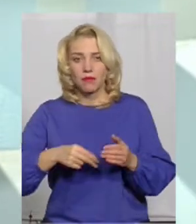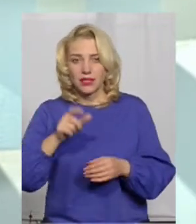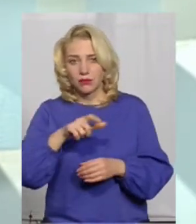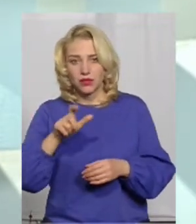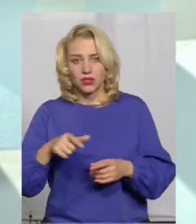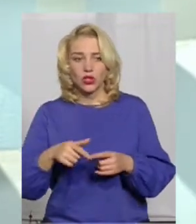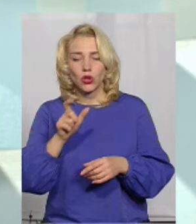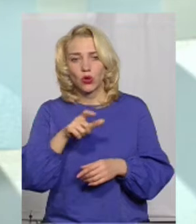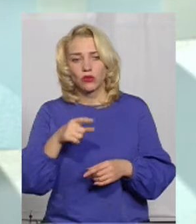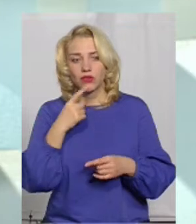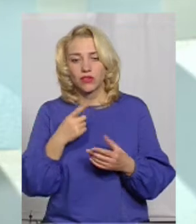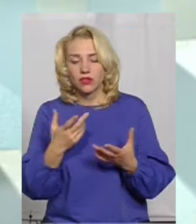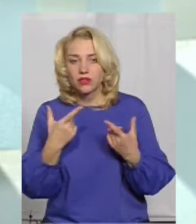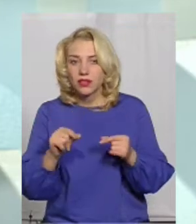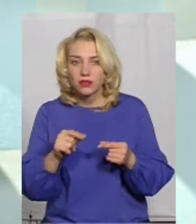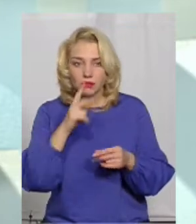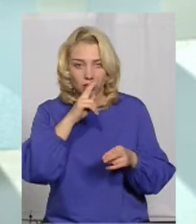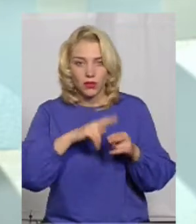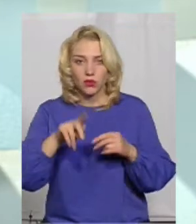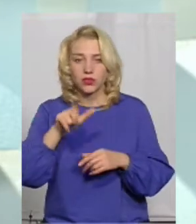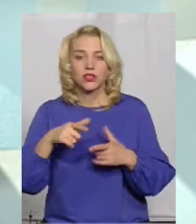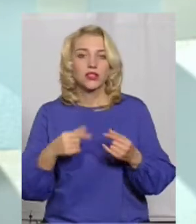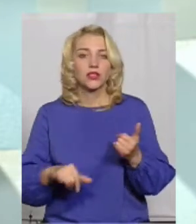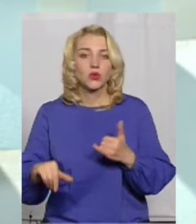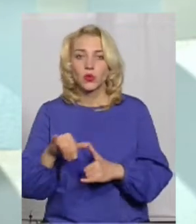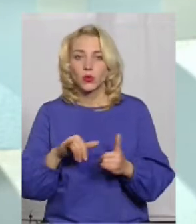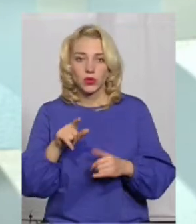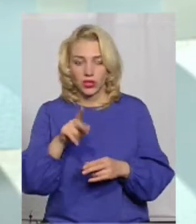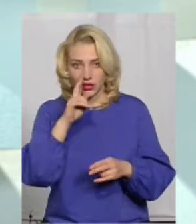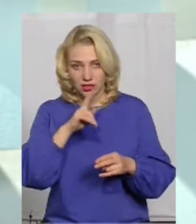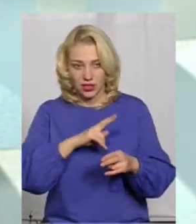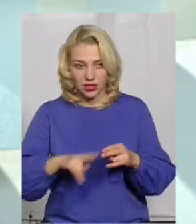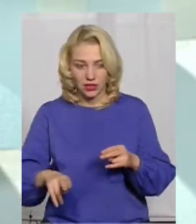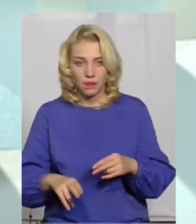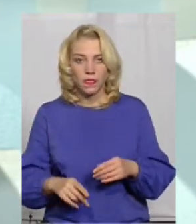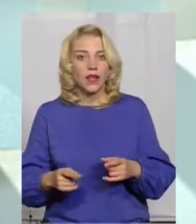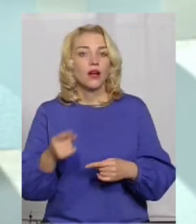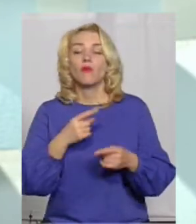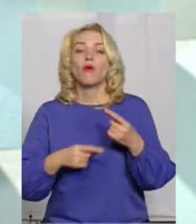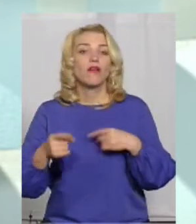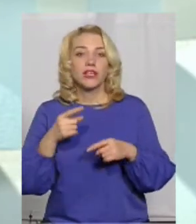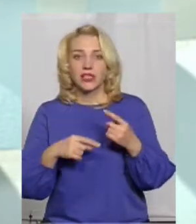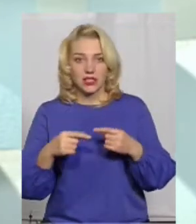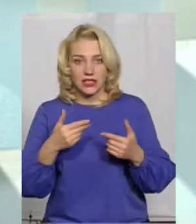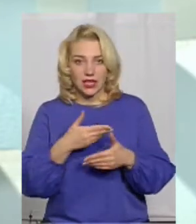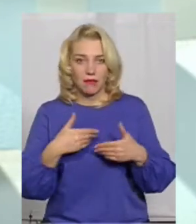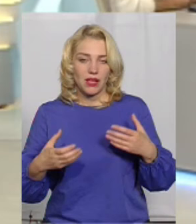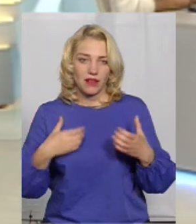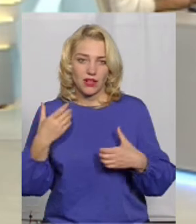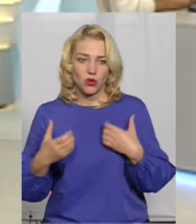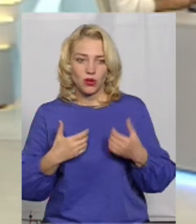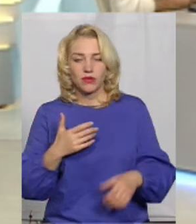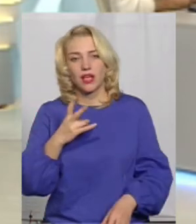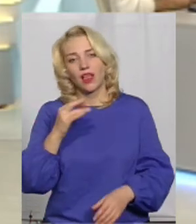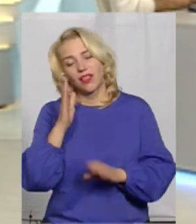рознесуть твій дірик. Ти скажуть, Настя, що сталося? Де ти ділася? Куди ти зникла? Повернися, бо ми хвилюємося. Тобто,